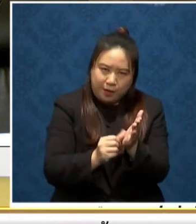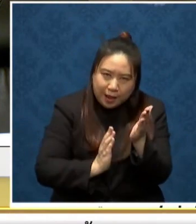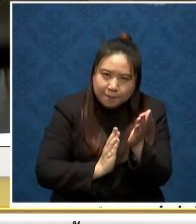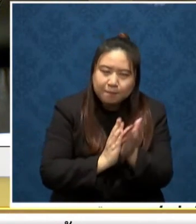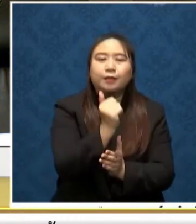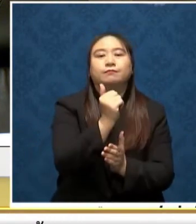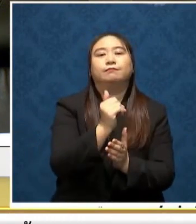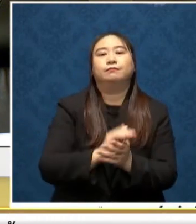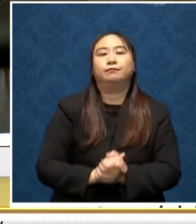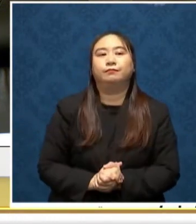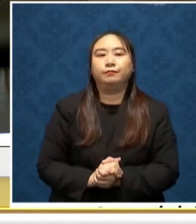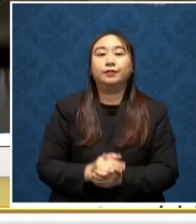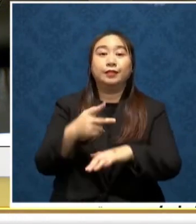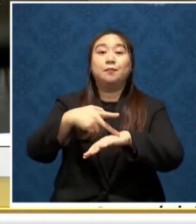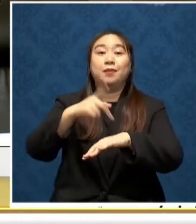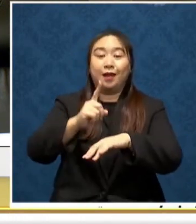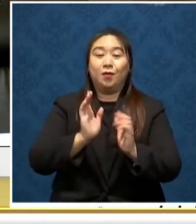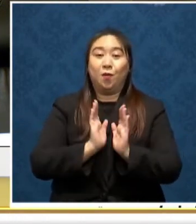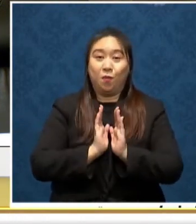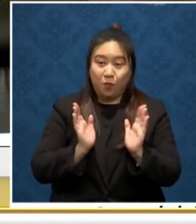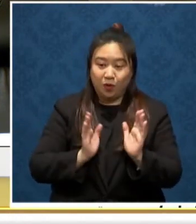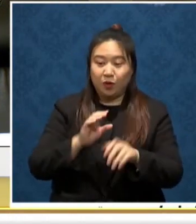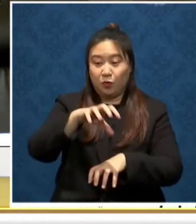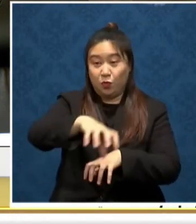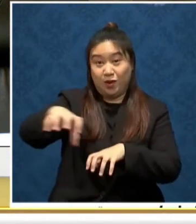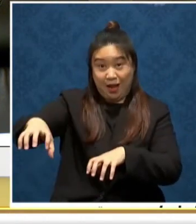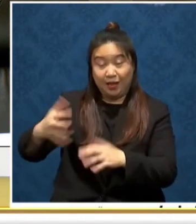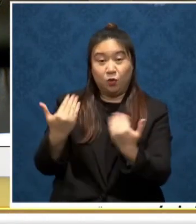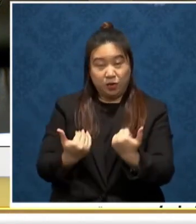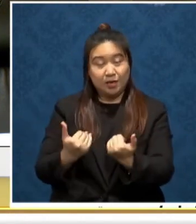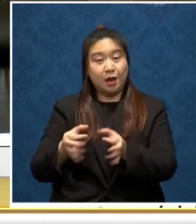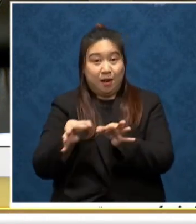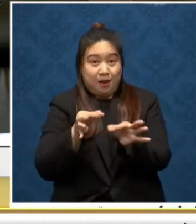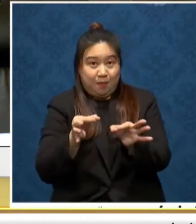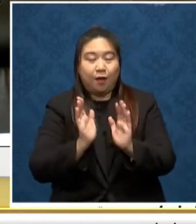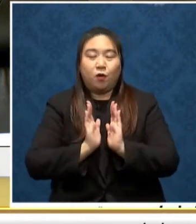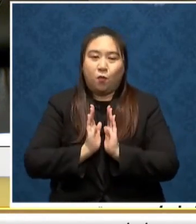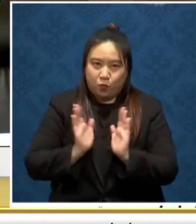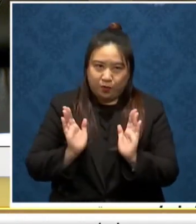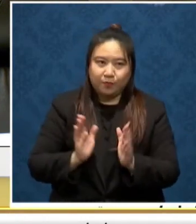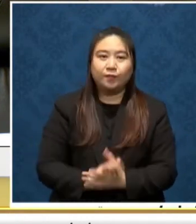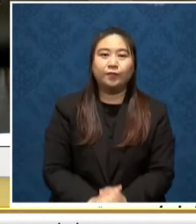ก็ขอบคุณท่านประธานขอบคุณหน่วยงานที่มาชี้แจงครับขอบคุณทุกท่านครับขอบคุณครับ